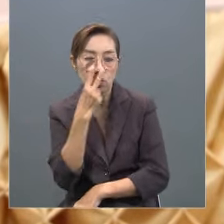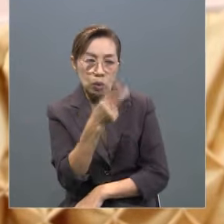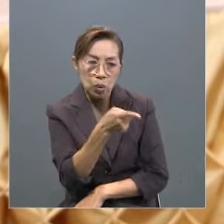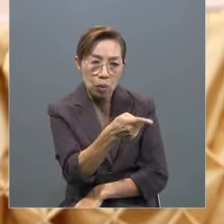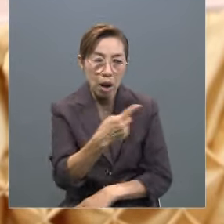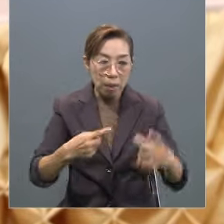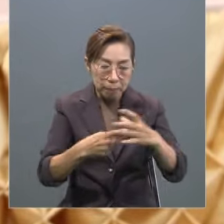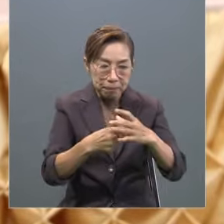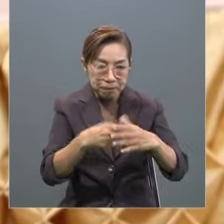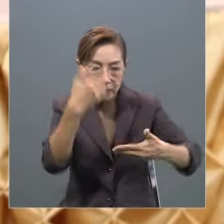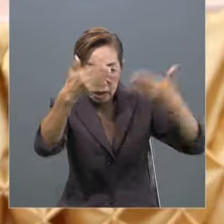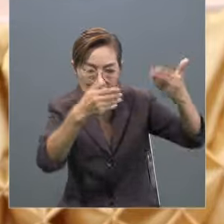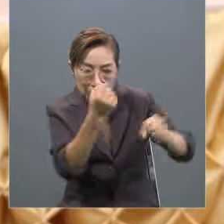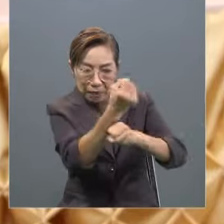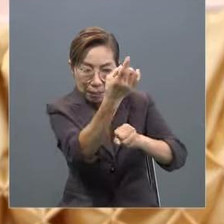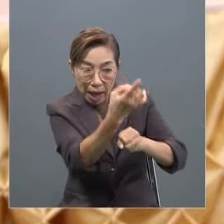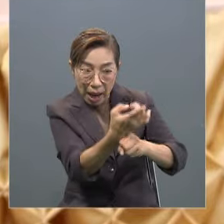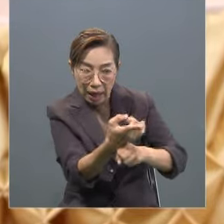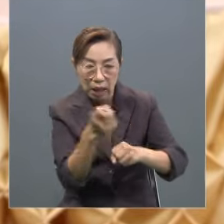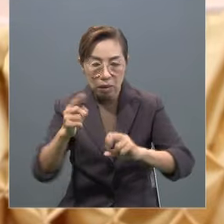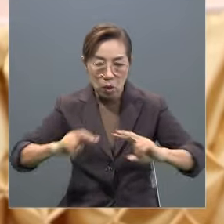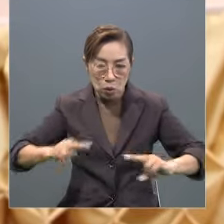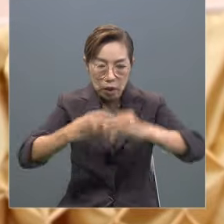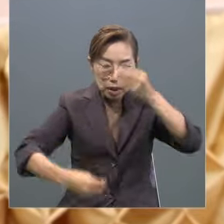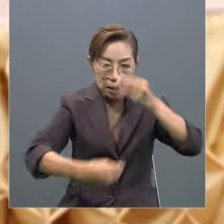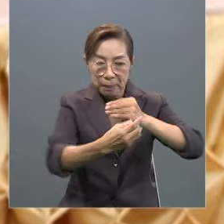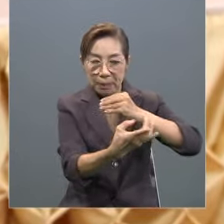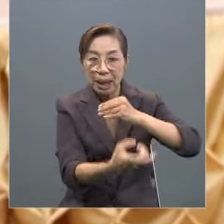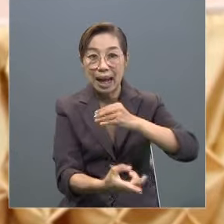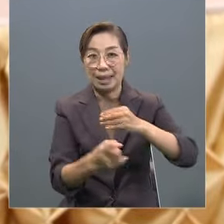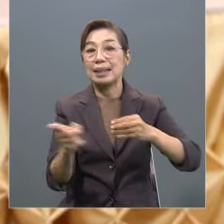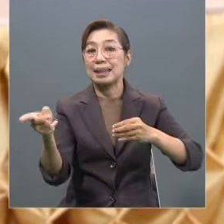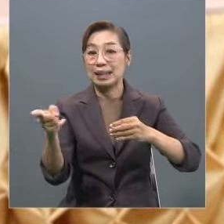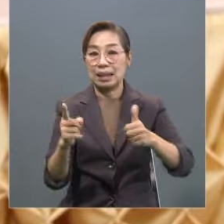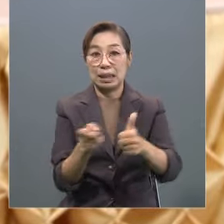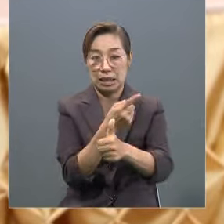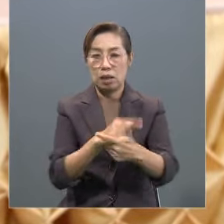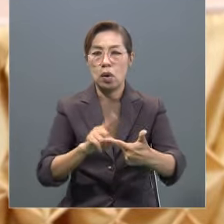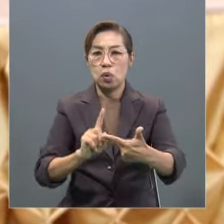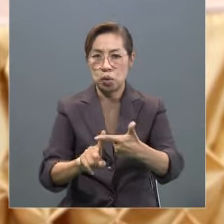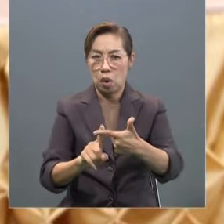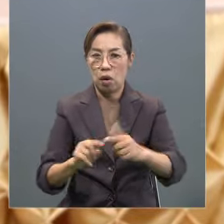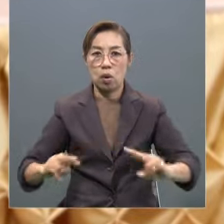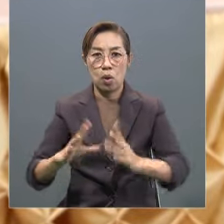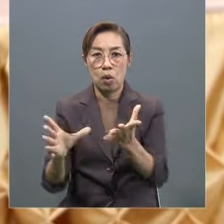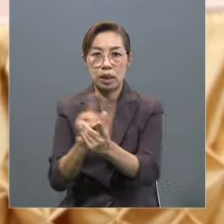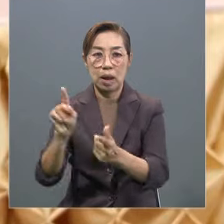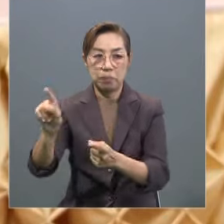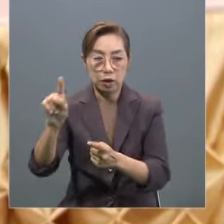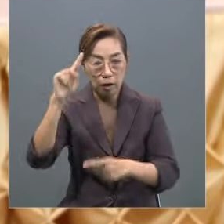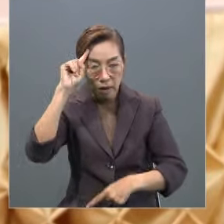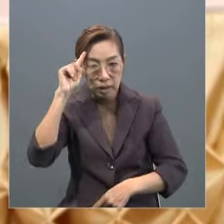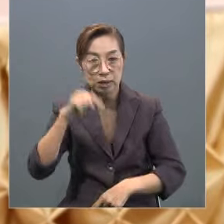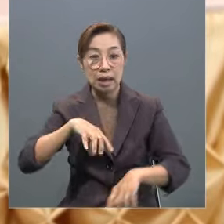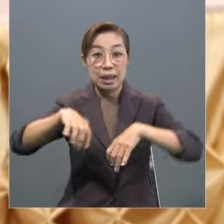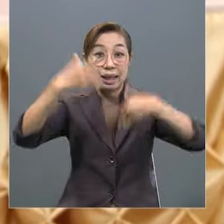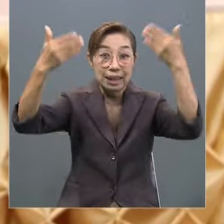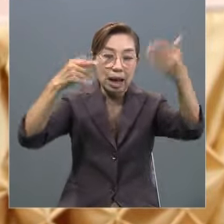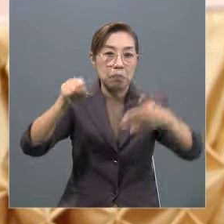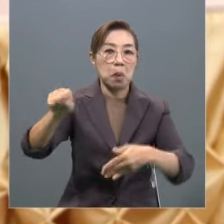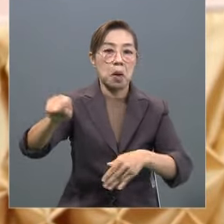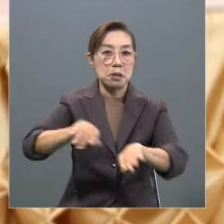าจะมาเสริมกิจกรรมต่างๆได้อย่างไรบ้างอันนี้ข้อที่1ข้อที่2เนี่ยเขาคาดว่าเขาจะมีเวทีหลักนะครับในการ